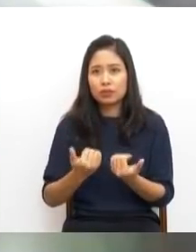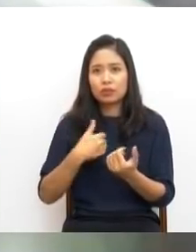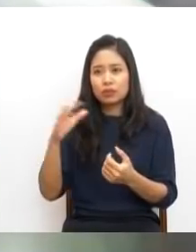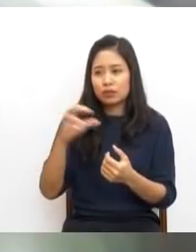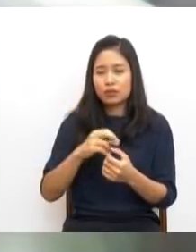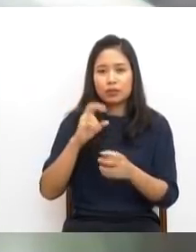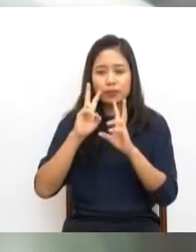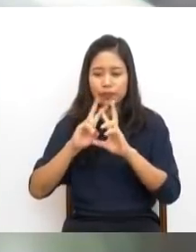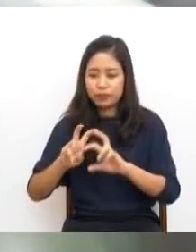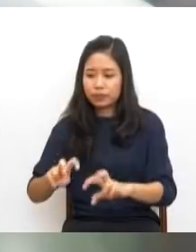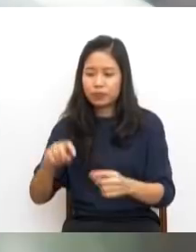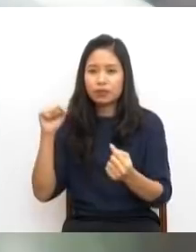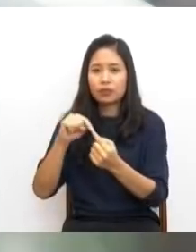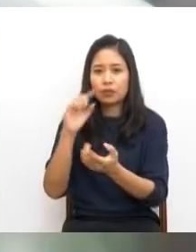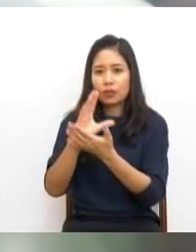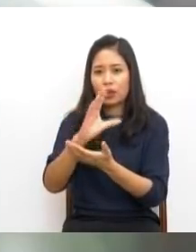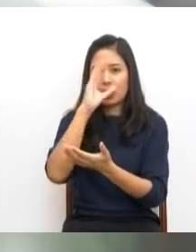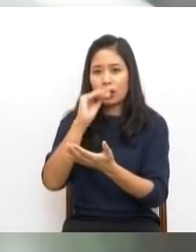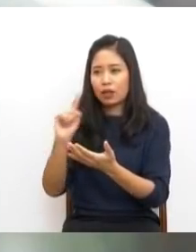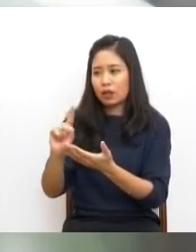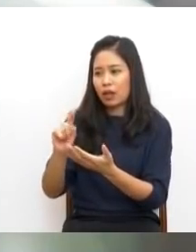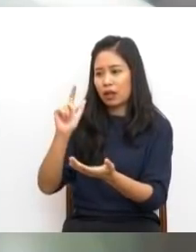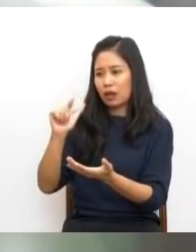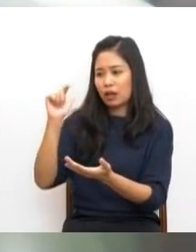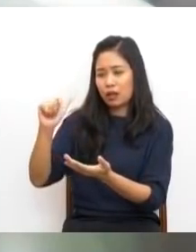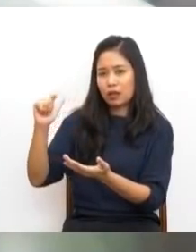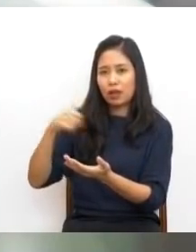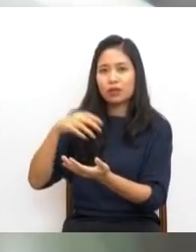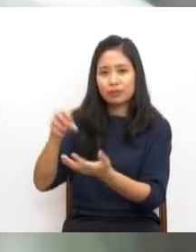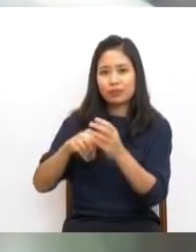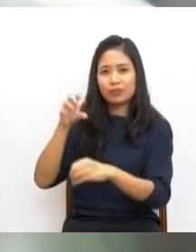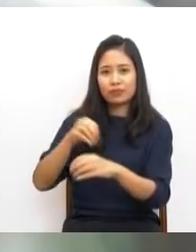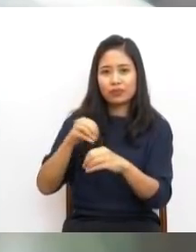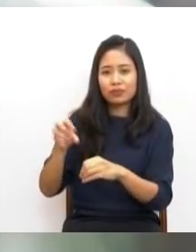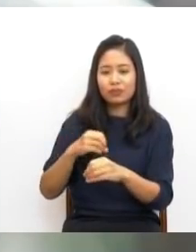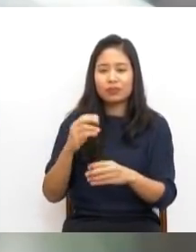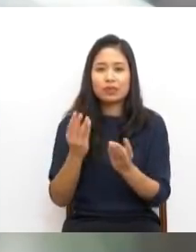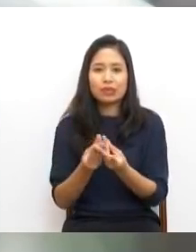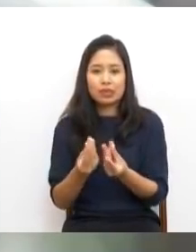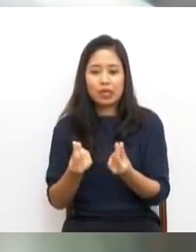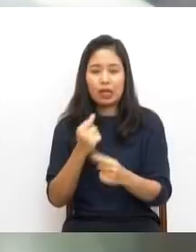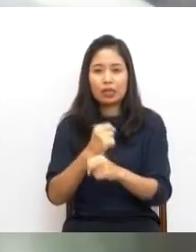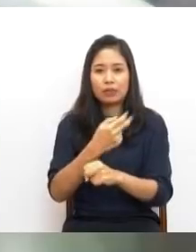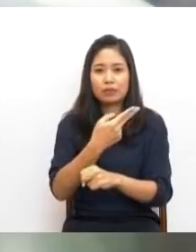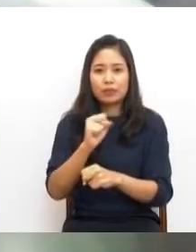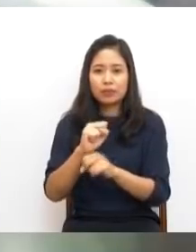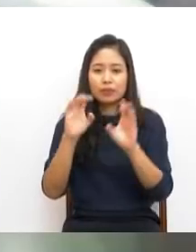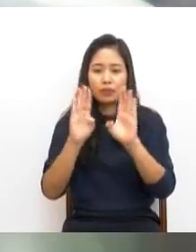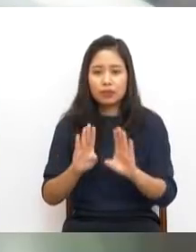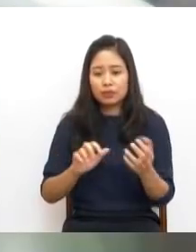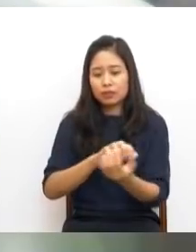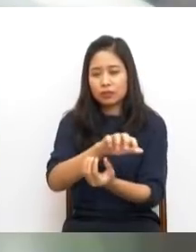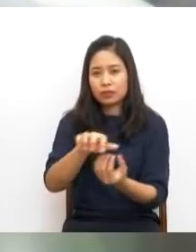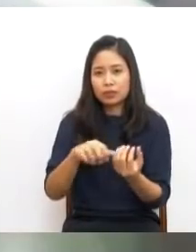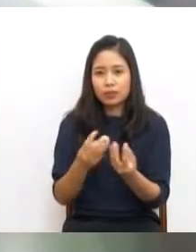ามเทรนด์ของการศึกษาเพราะเรามองว่ารายการ Kid Rangers เนี่ยเวลาที่เนื้อหาของรายการเนี่ยค่ะมันก็จะเป็นรูปแบบบูรณาการดัง